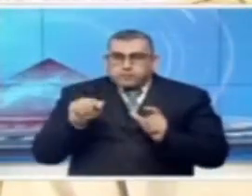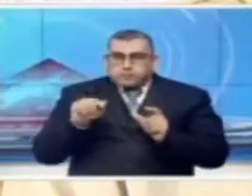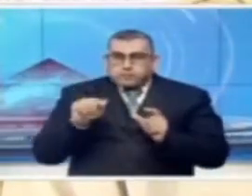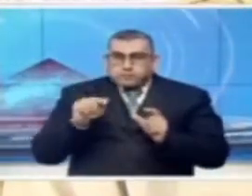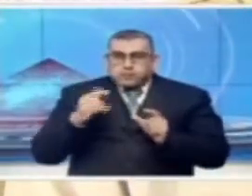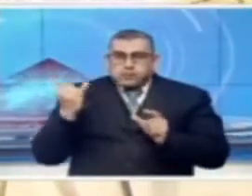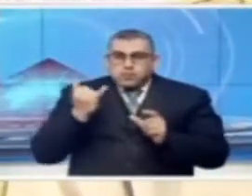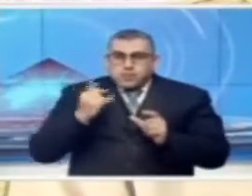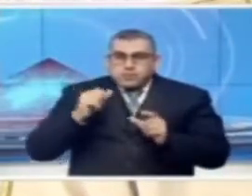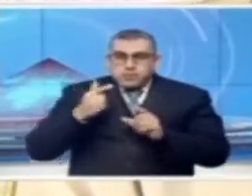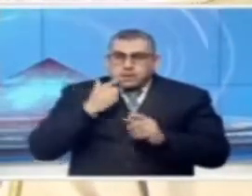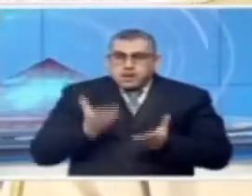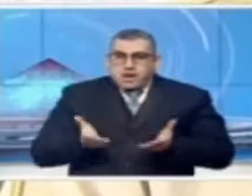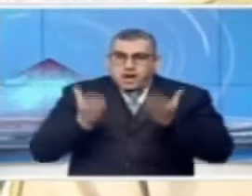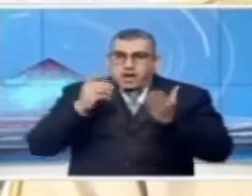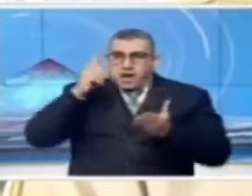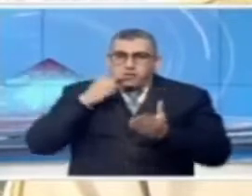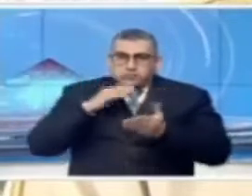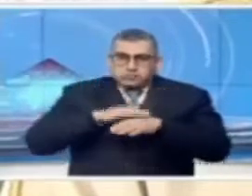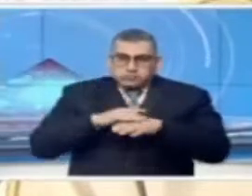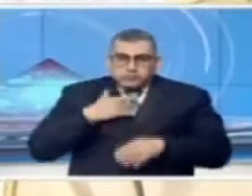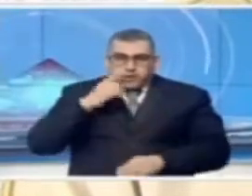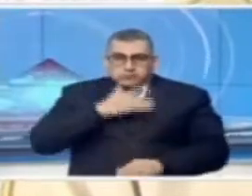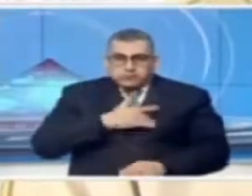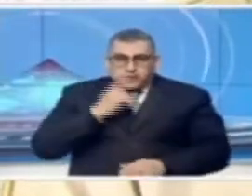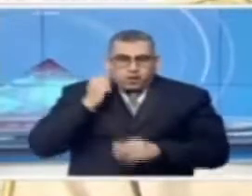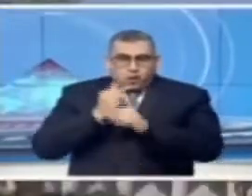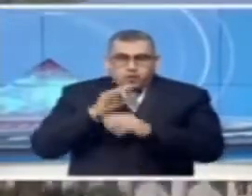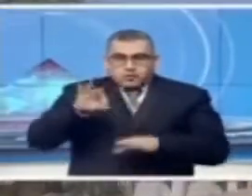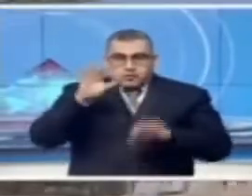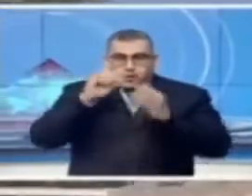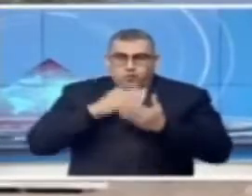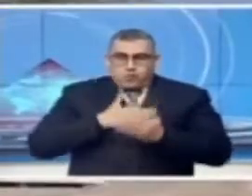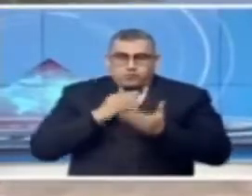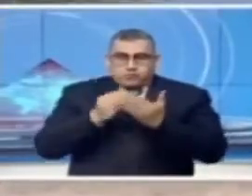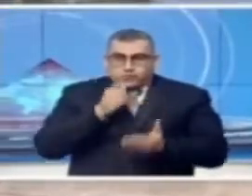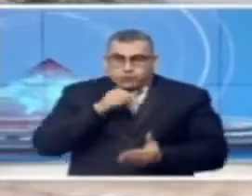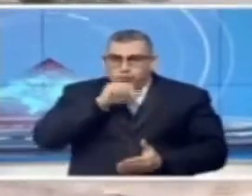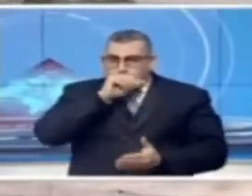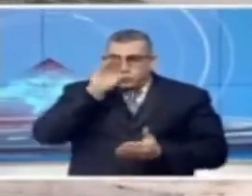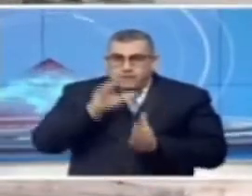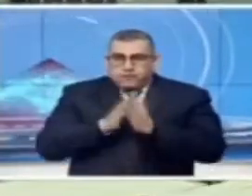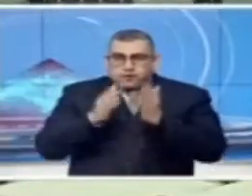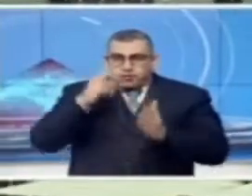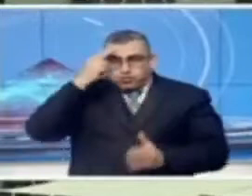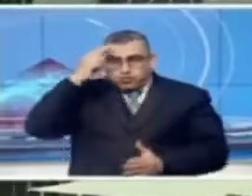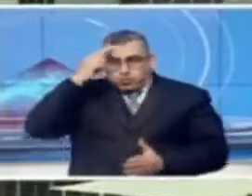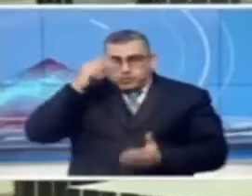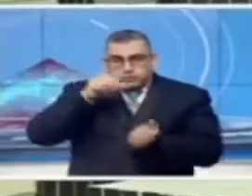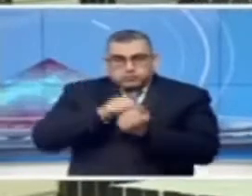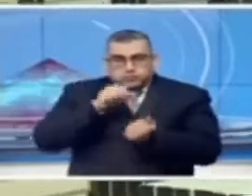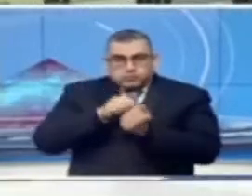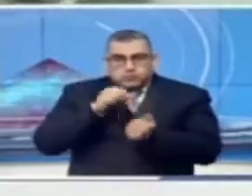مهمة سامية يختار الله جل وعلا ويصطفي لها من يشاء من عباده. من أكبر مطبعة شيدتها المملكة العربية